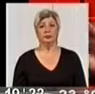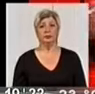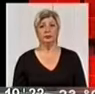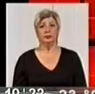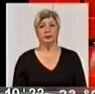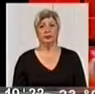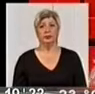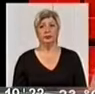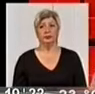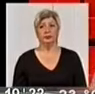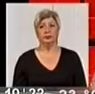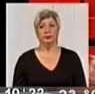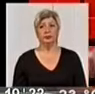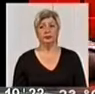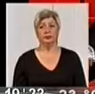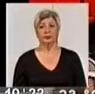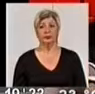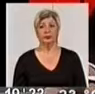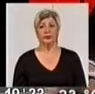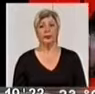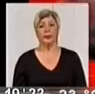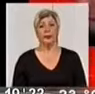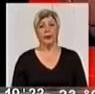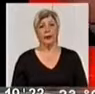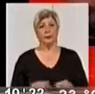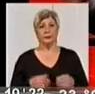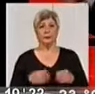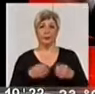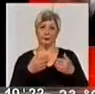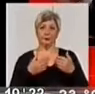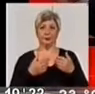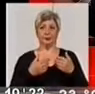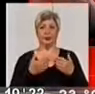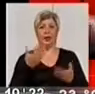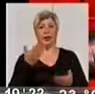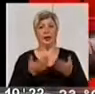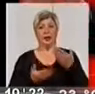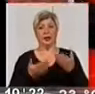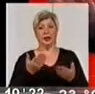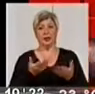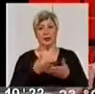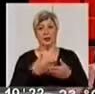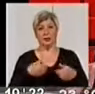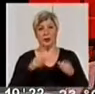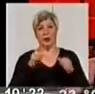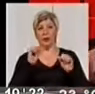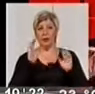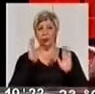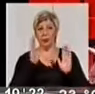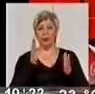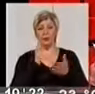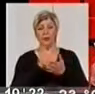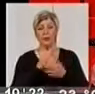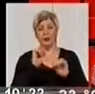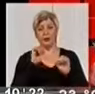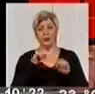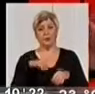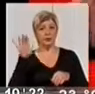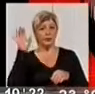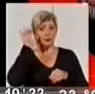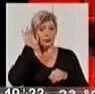Отже, у нас деякі технічні незручності. Якщо ми матимемо змогу дослухати пана з ДСНС, то